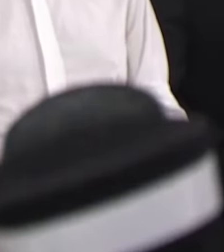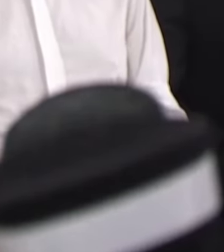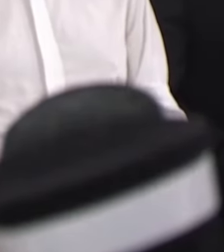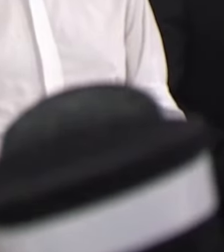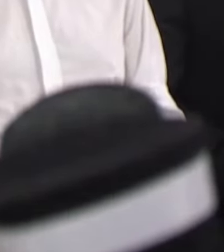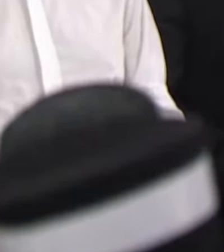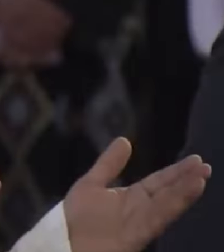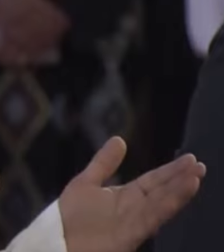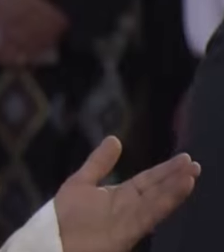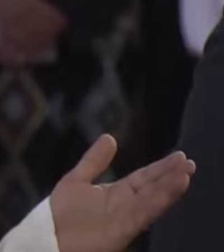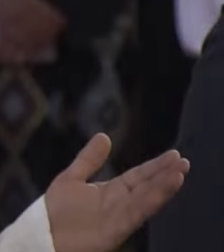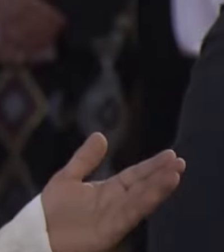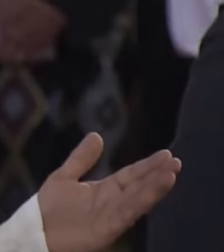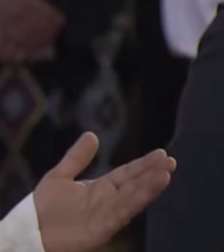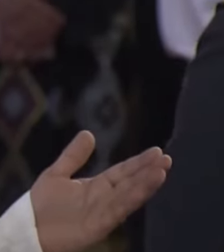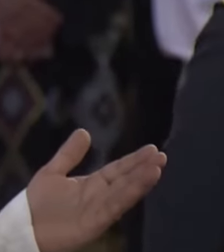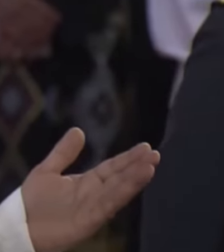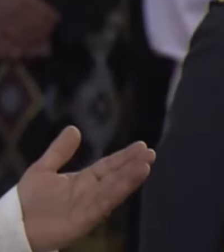Ar-Rahmanirrahim.